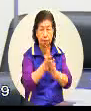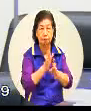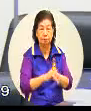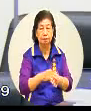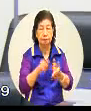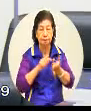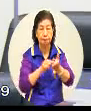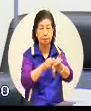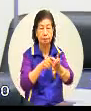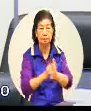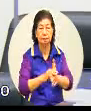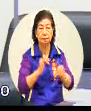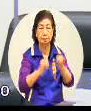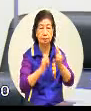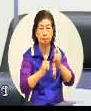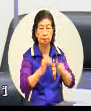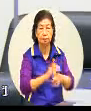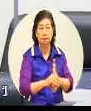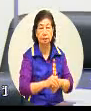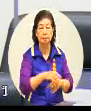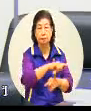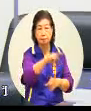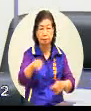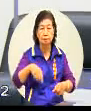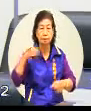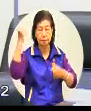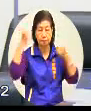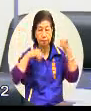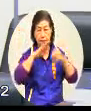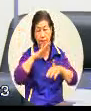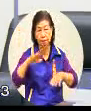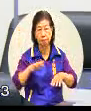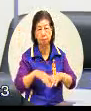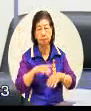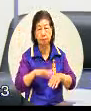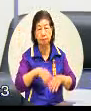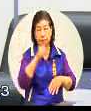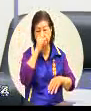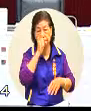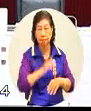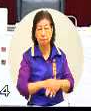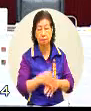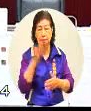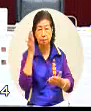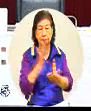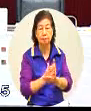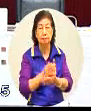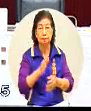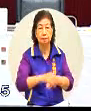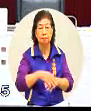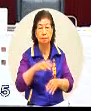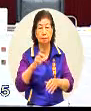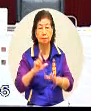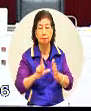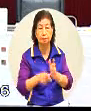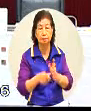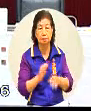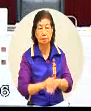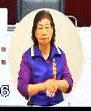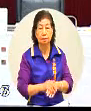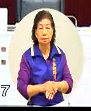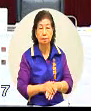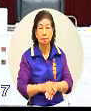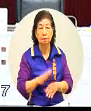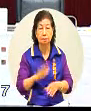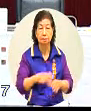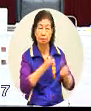民众吼，大家早安，大家好。 议员，我是不是暂停时间一下？我来甲那个